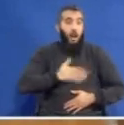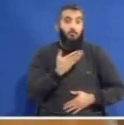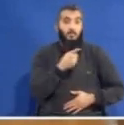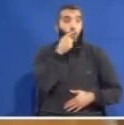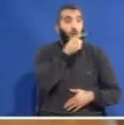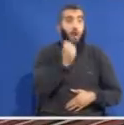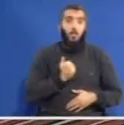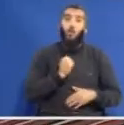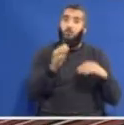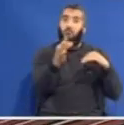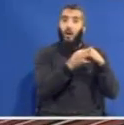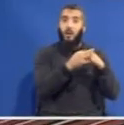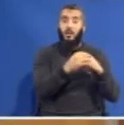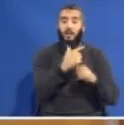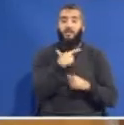زوجته.